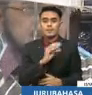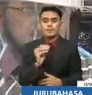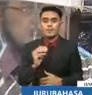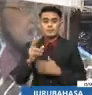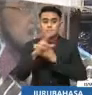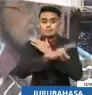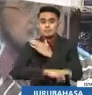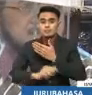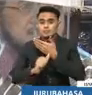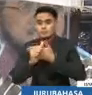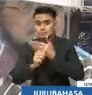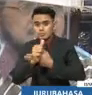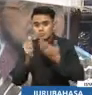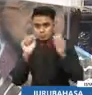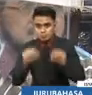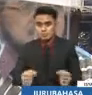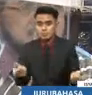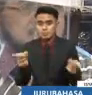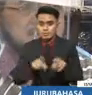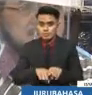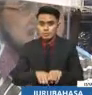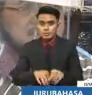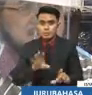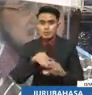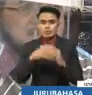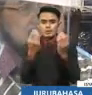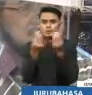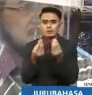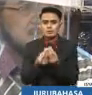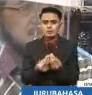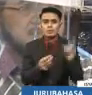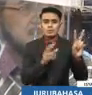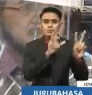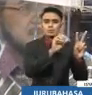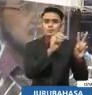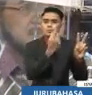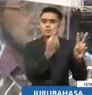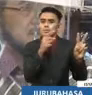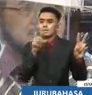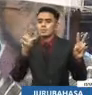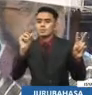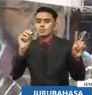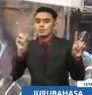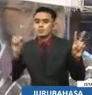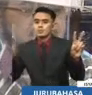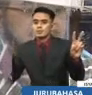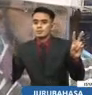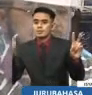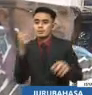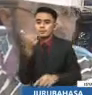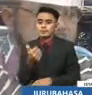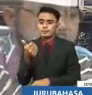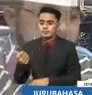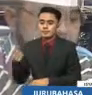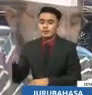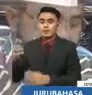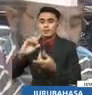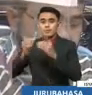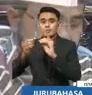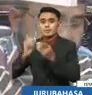risiko kecurian dan dalam metu fisstech antara 2011 hingga 2021 Escape